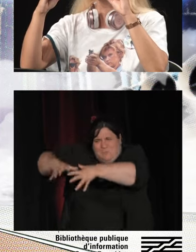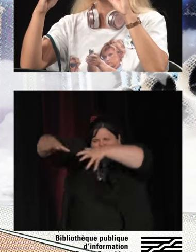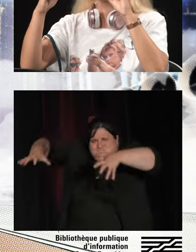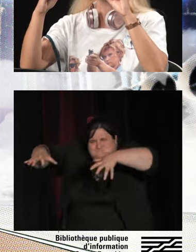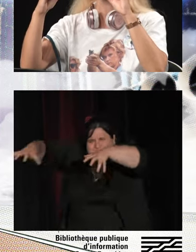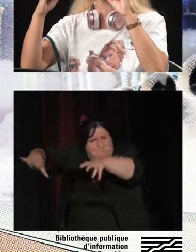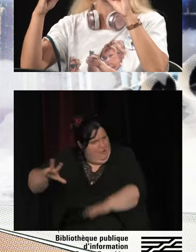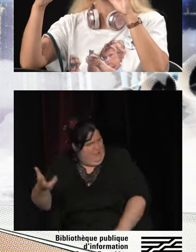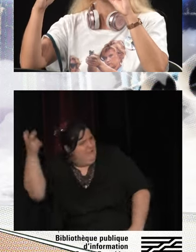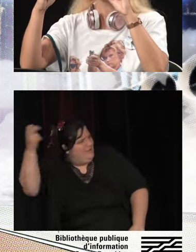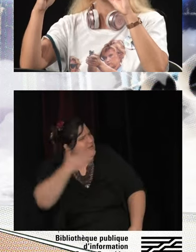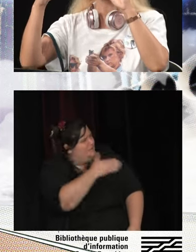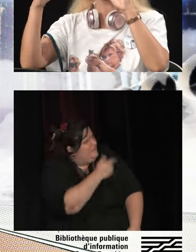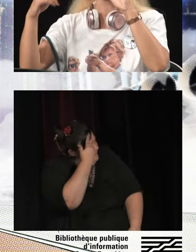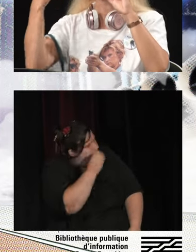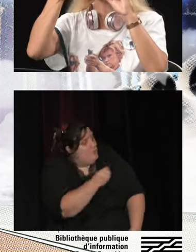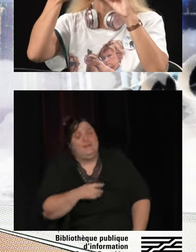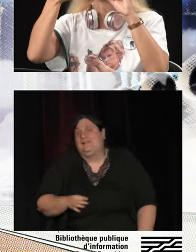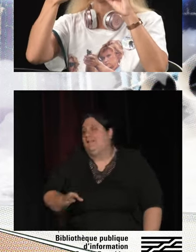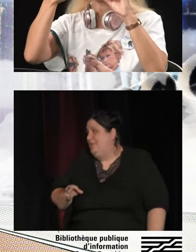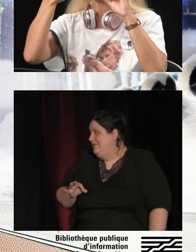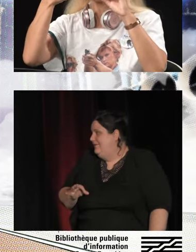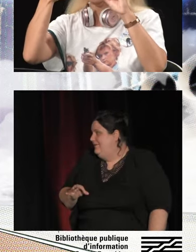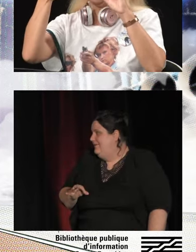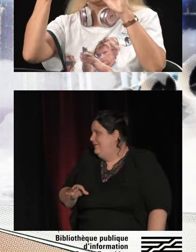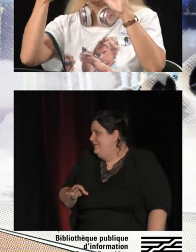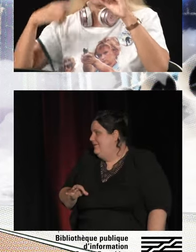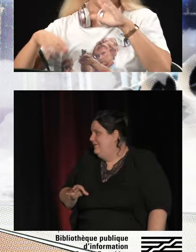elle est ? Et là, la tortue lui fait « Ouais, il est parti par là !»